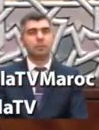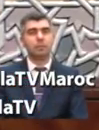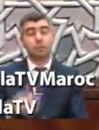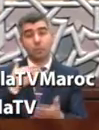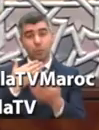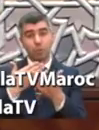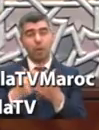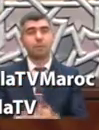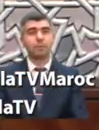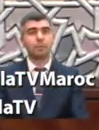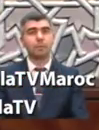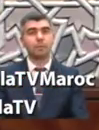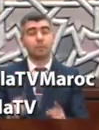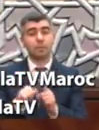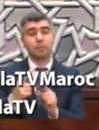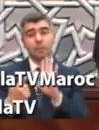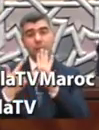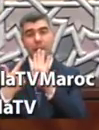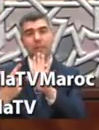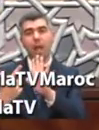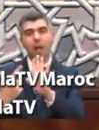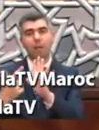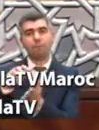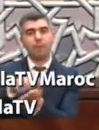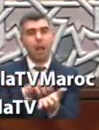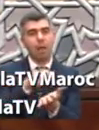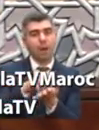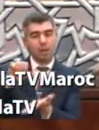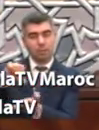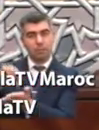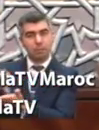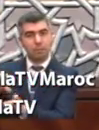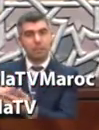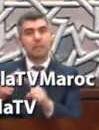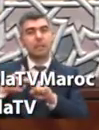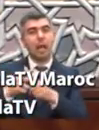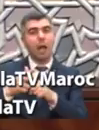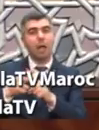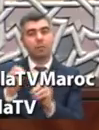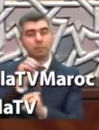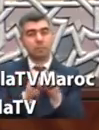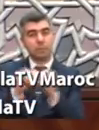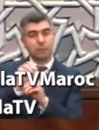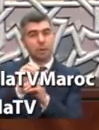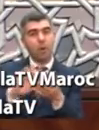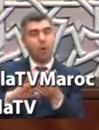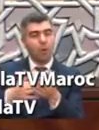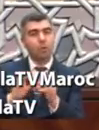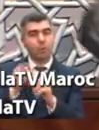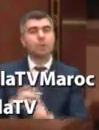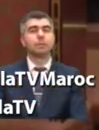شكرا. فعلا كاين سبعه ديال الاقطاب الفلاحيه اللي غادي تكون محطات صناعيه مندمجه داخل فضاءات خاصه